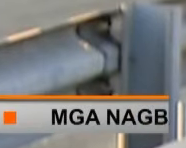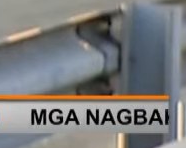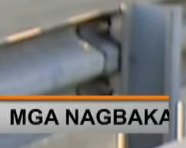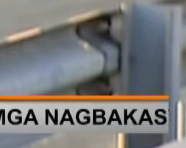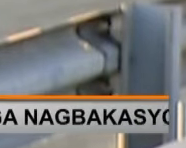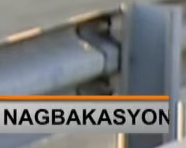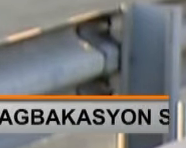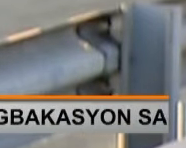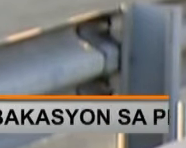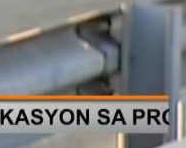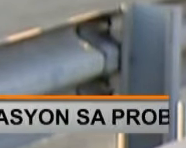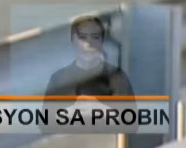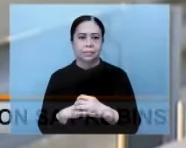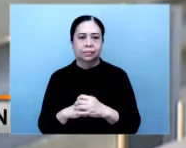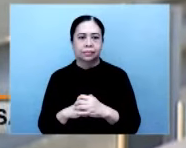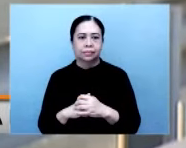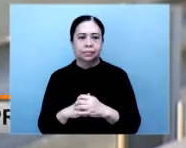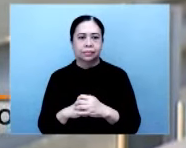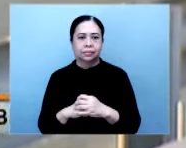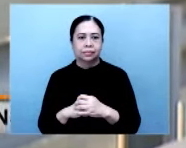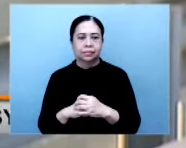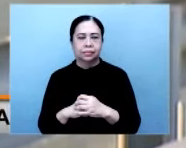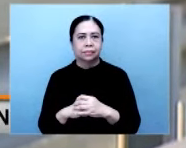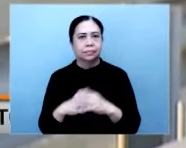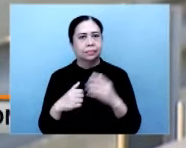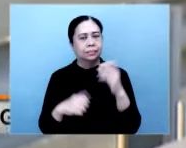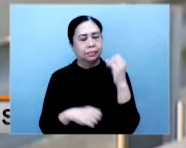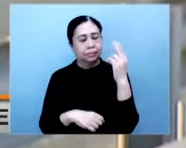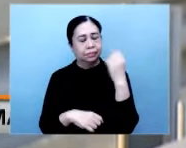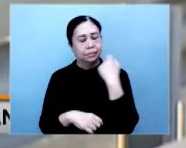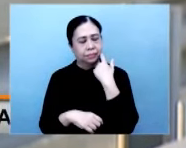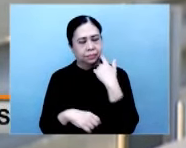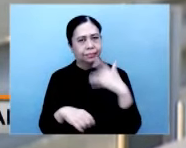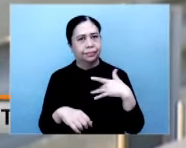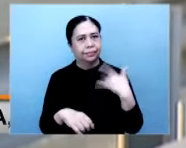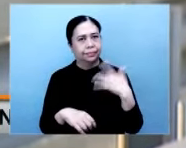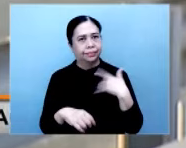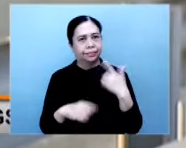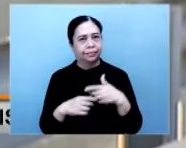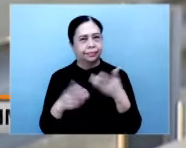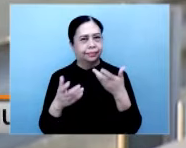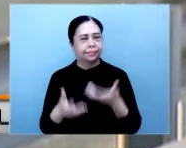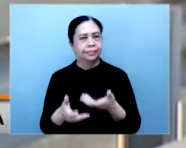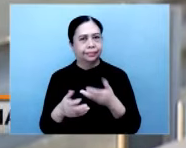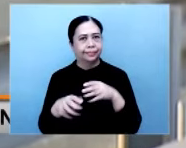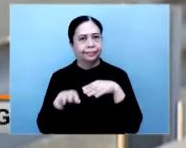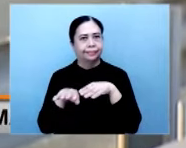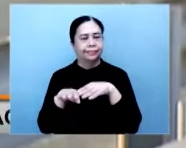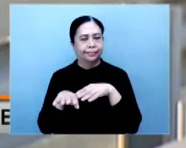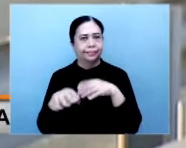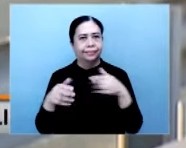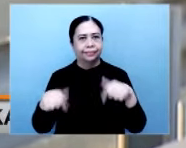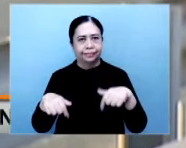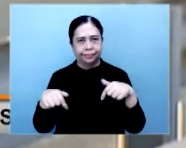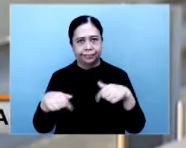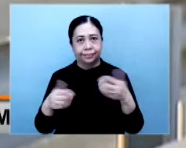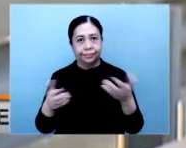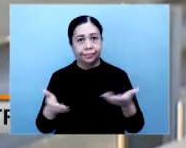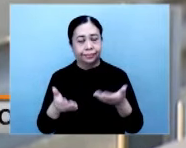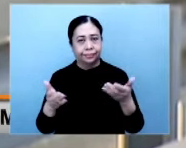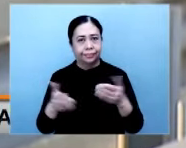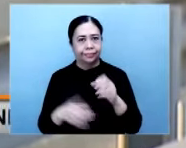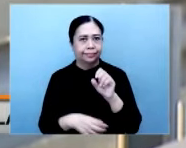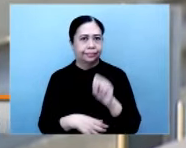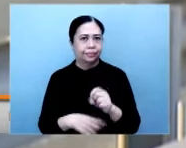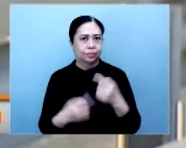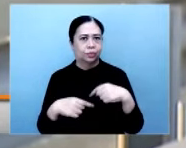Jester, pasado alas 12 ng tanghali kanina ay naramdaman na nga yung pagbigat ng daloy ng trapiko dito sa may southbound lane